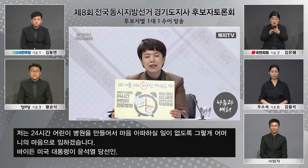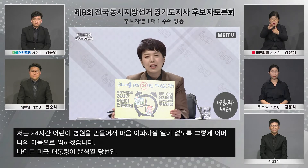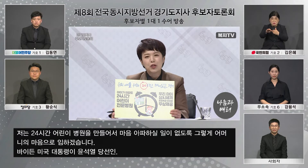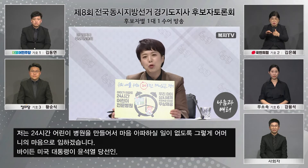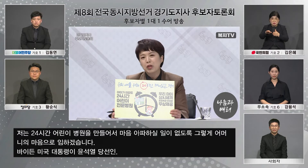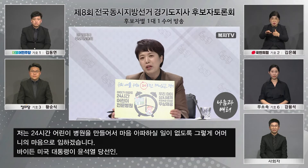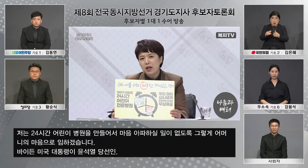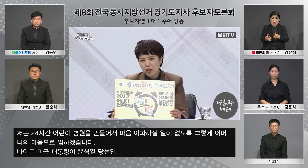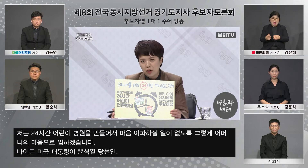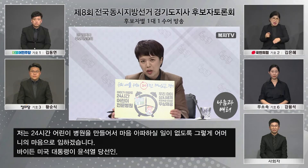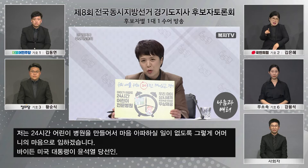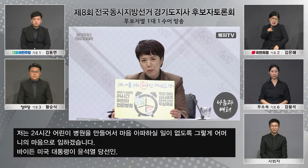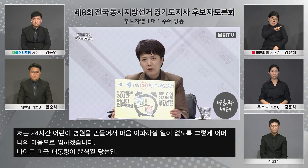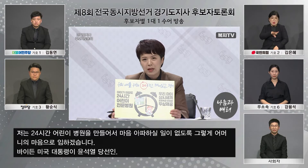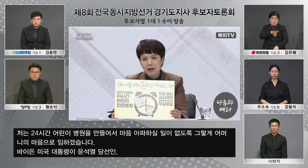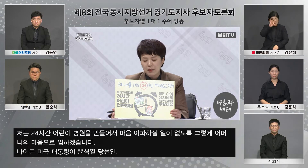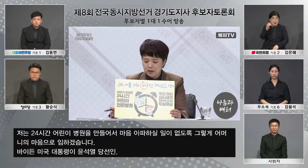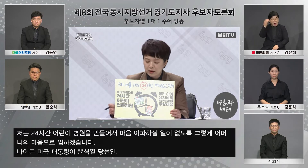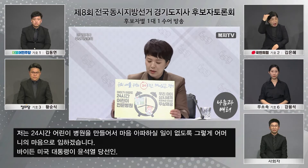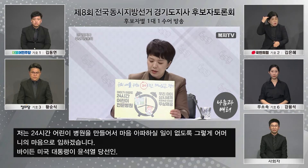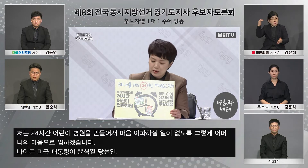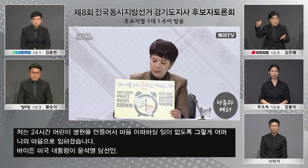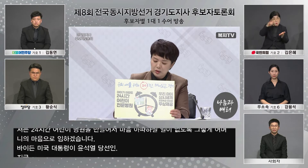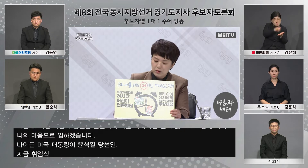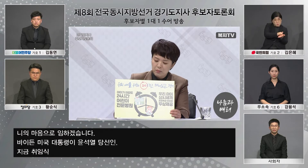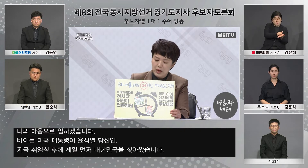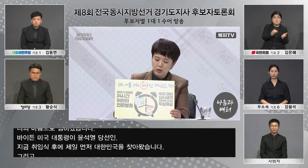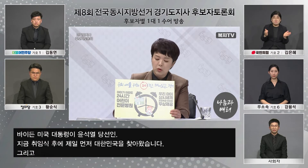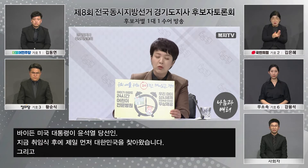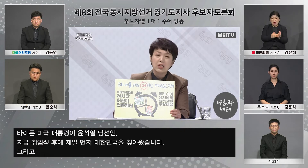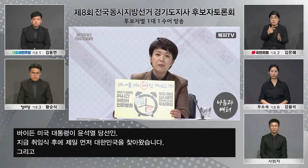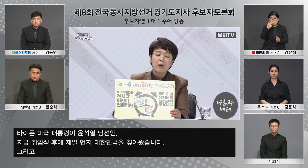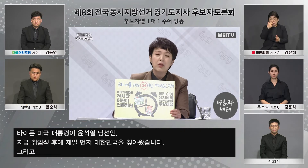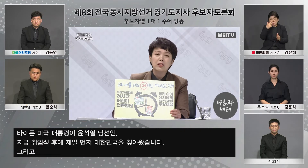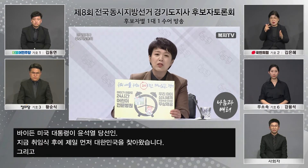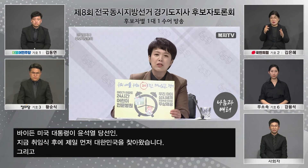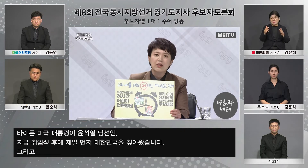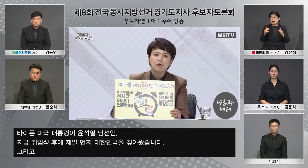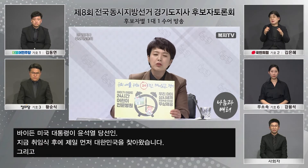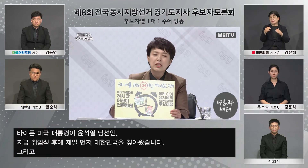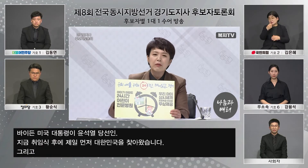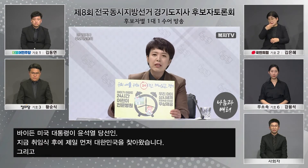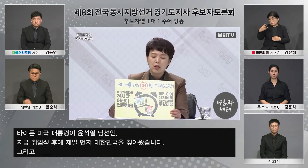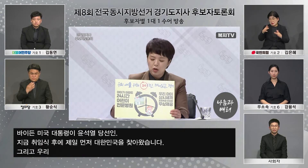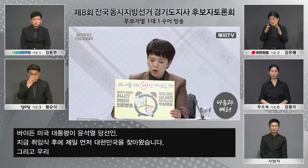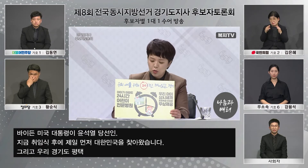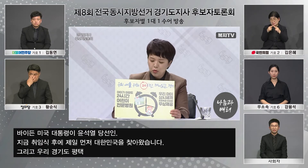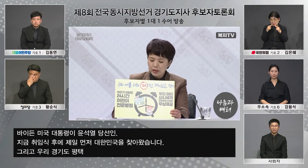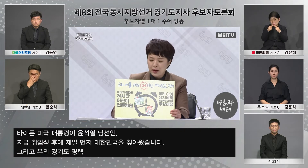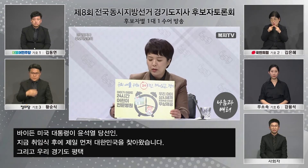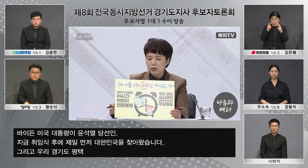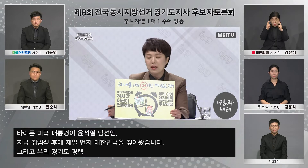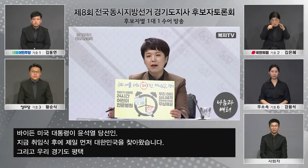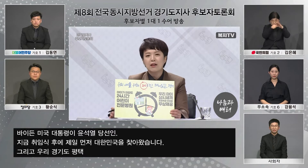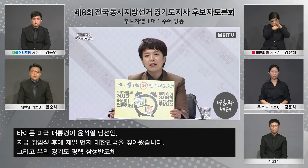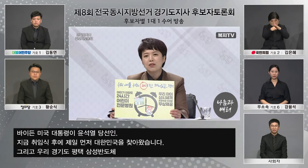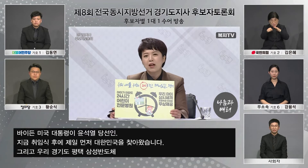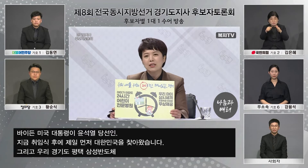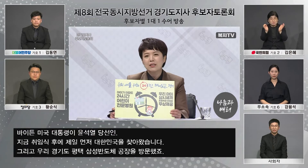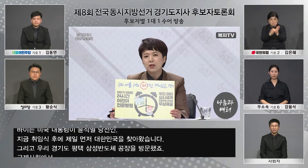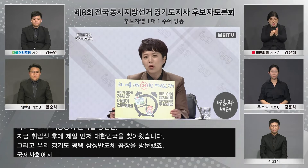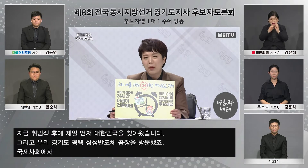찾아왔습니다. 그리고 우리 경기도 평택 삼성 반도체 공장을 방문했죠. 국제사회에서 우리